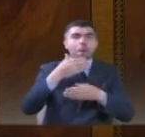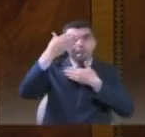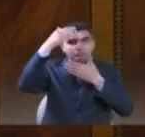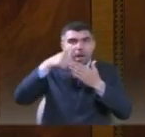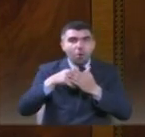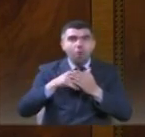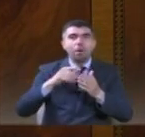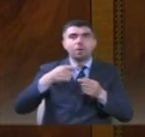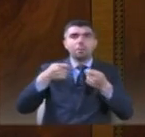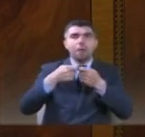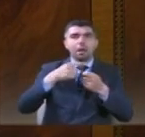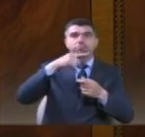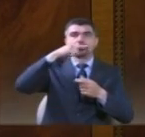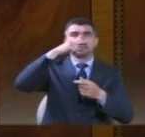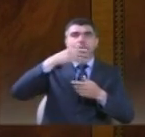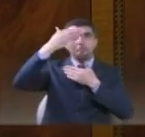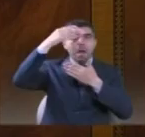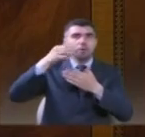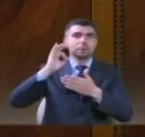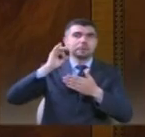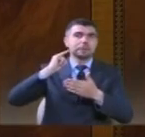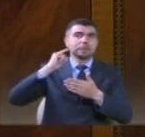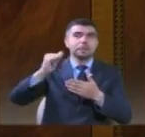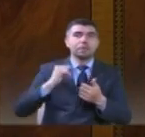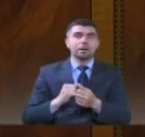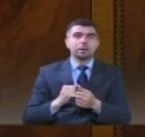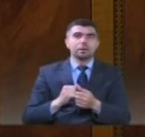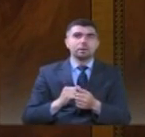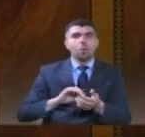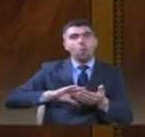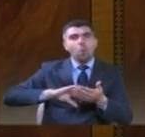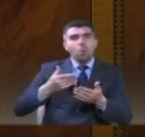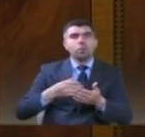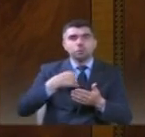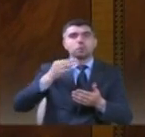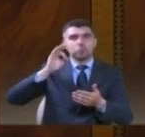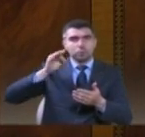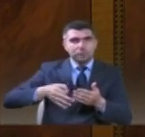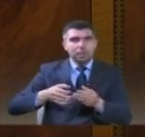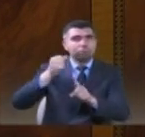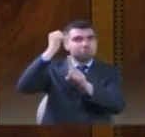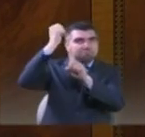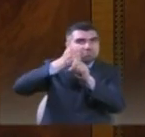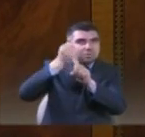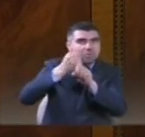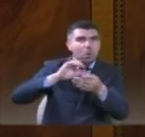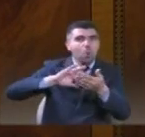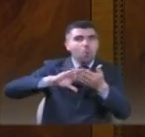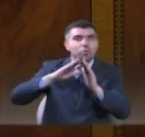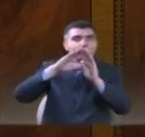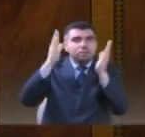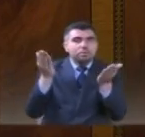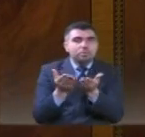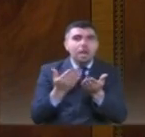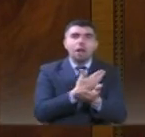ديال المغرب مرفوع، باش مرفوع بوالو حتى حاجة، لا مرفوع بالعمل الجاد اللي كيقوم به الجميع والحكومة